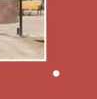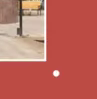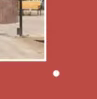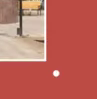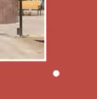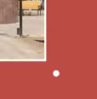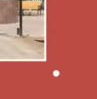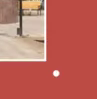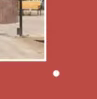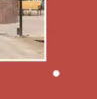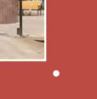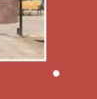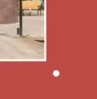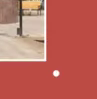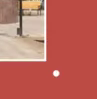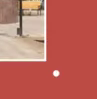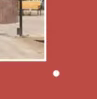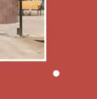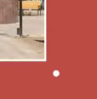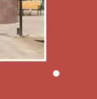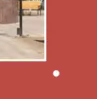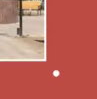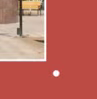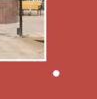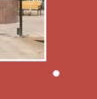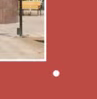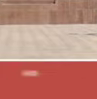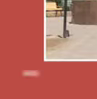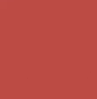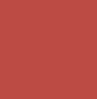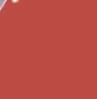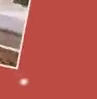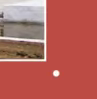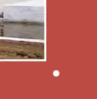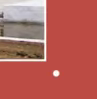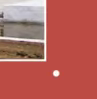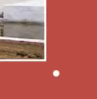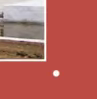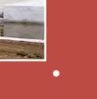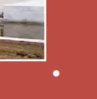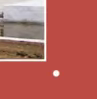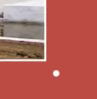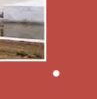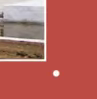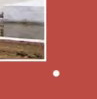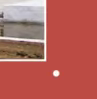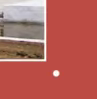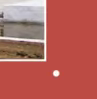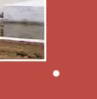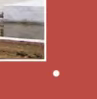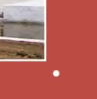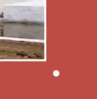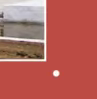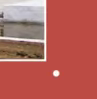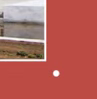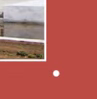Қазалыда ауа температурасы күндіз 36 градус ыстық, түнде 18 градус жылы болады. Байқоңыр қаласында күндіз 37,